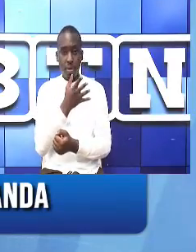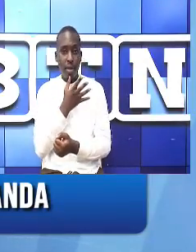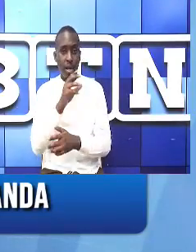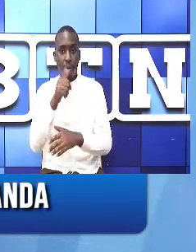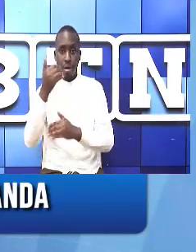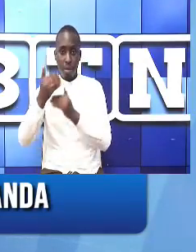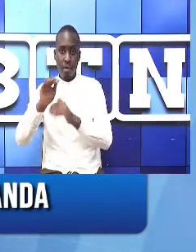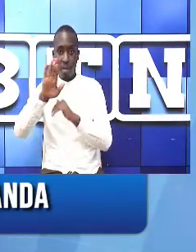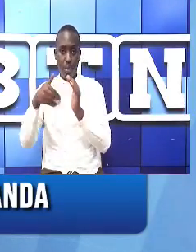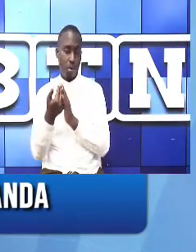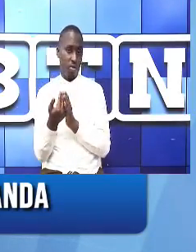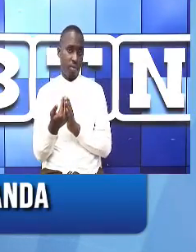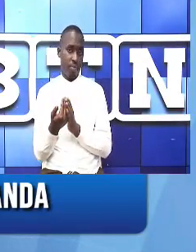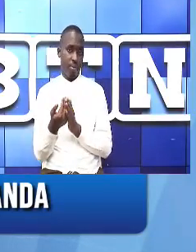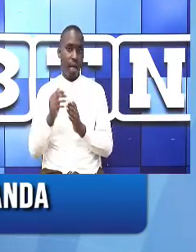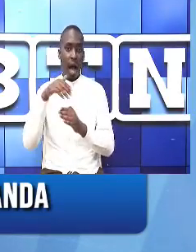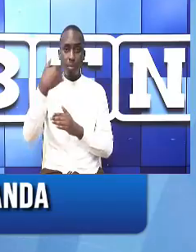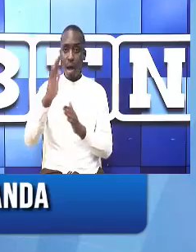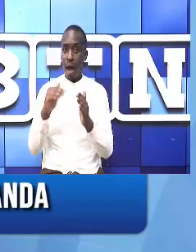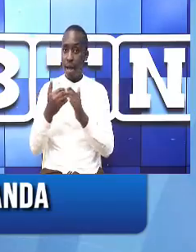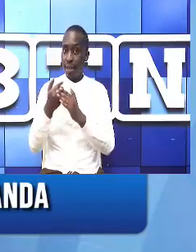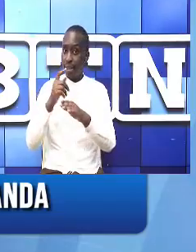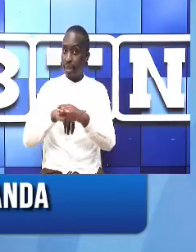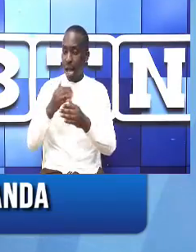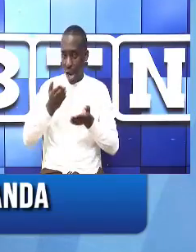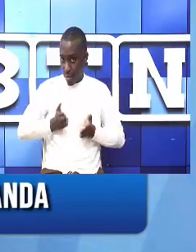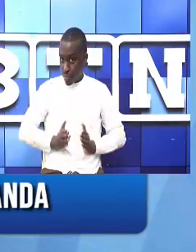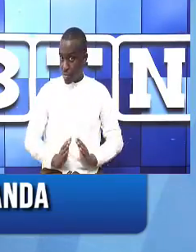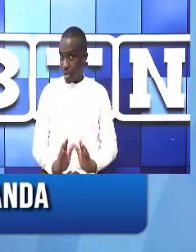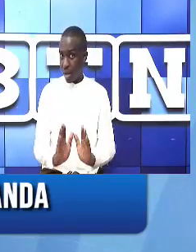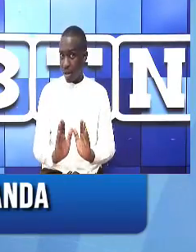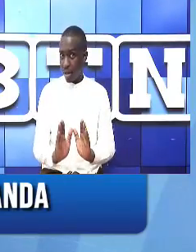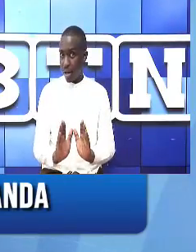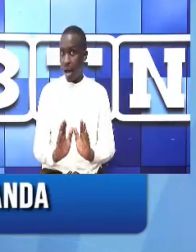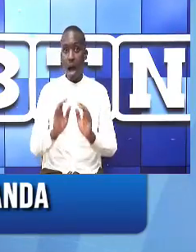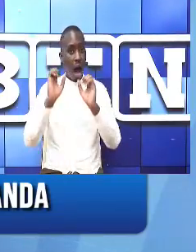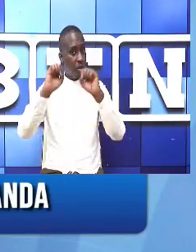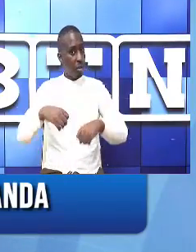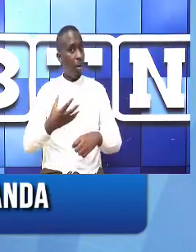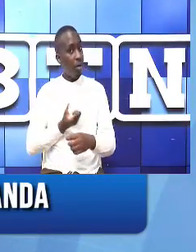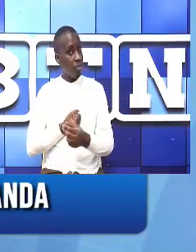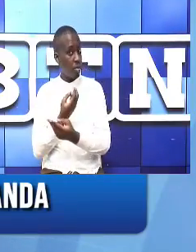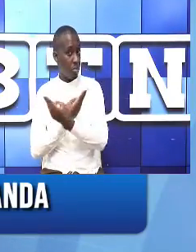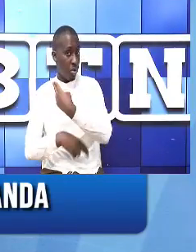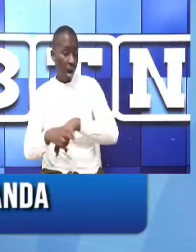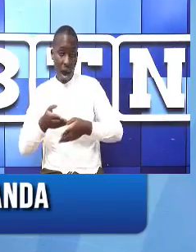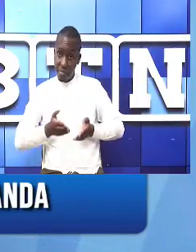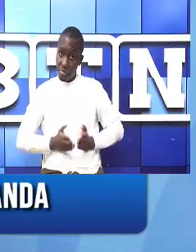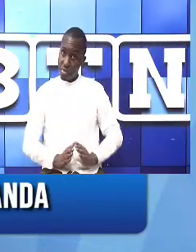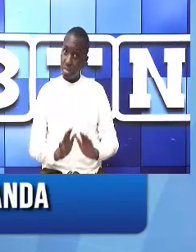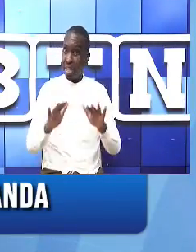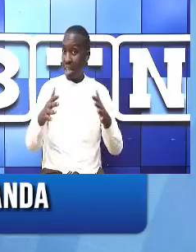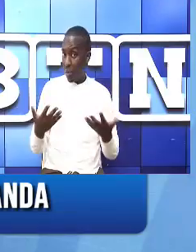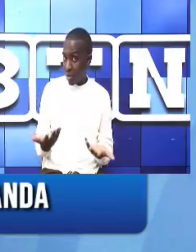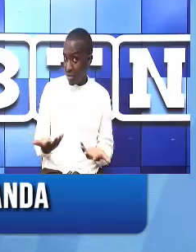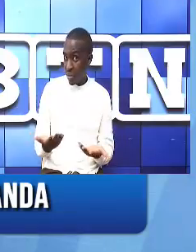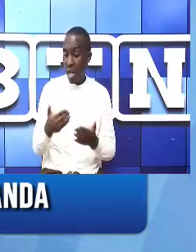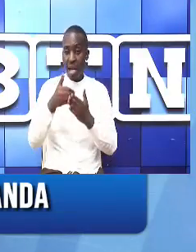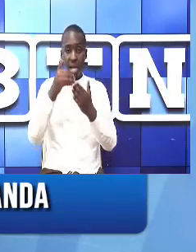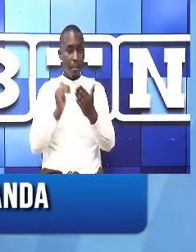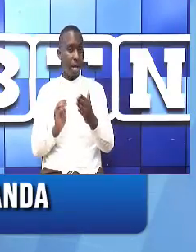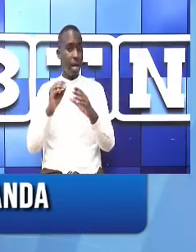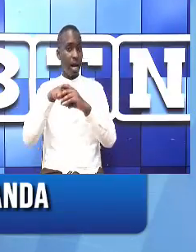bose so hanyuma akazagera igihe akavuka so ashobora kugira ubumuga avutse cyangwa na mbere